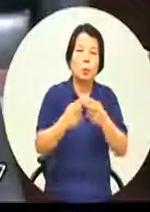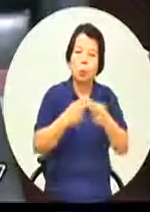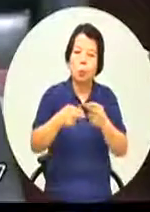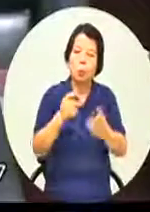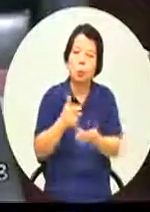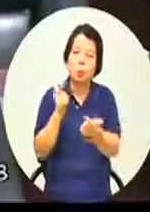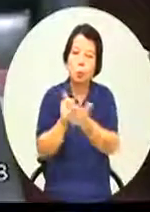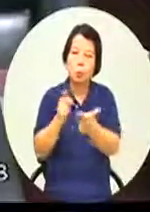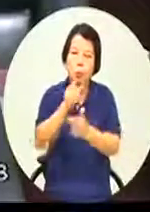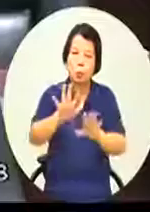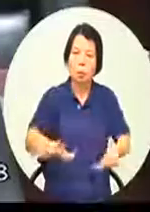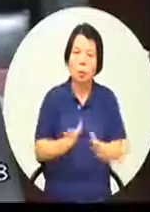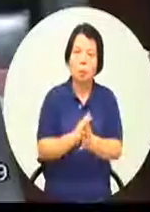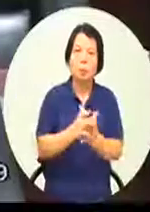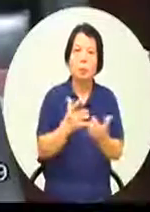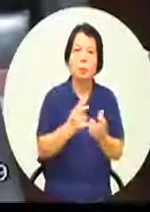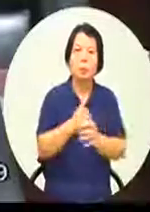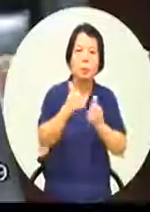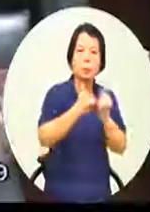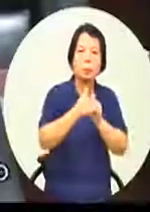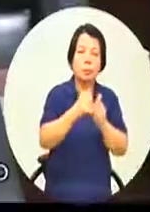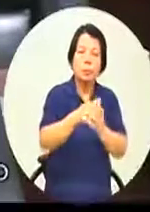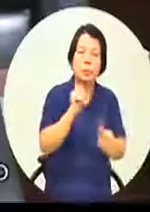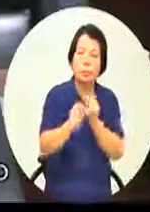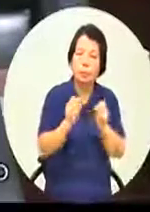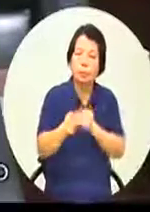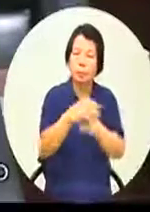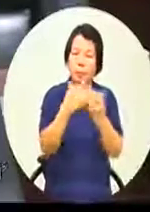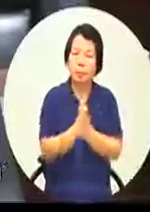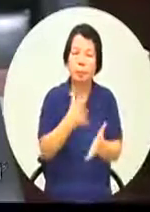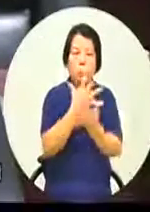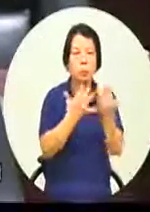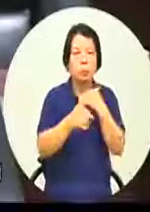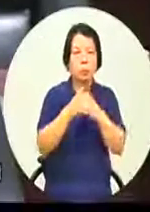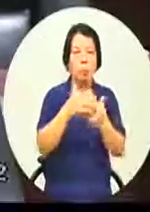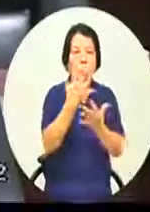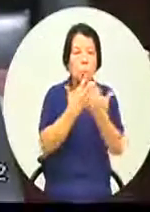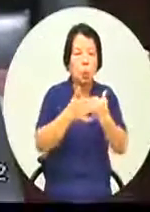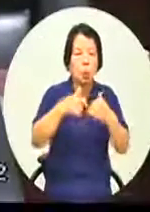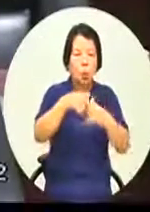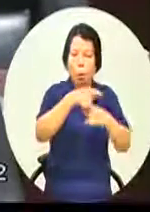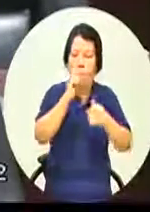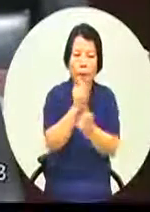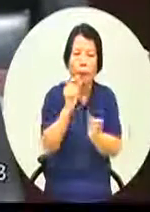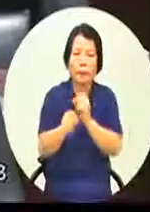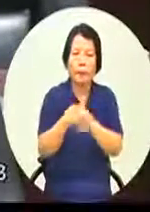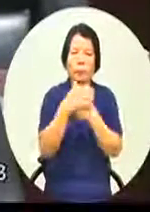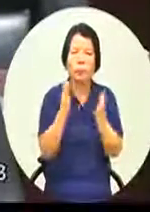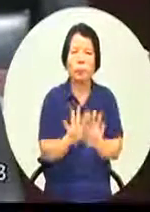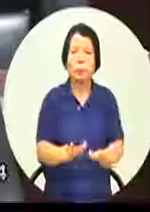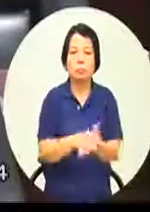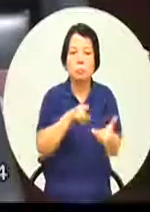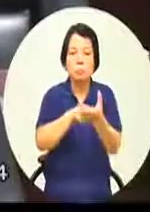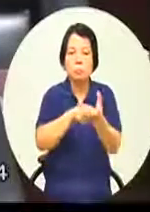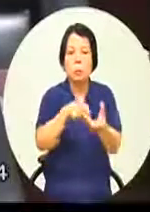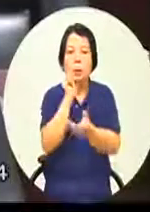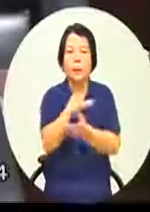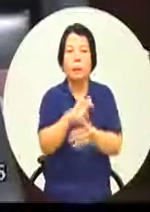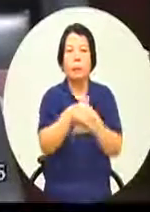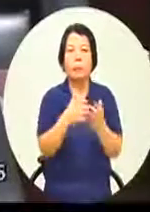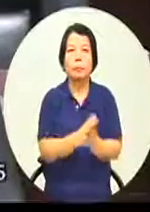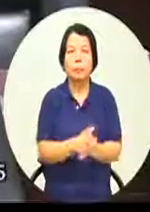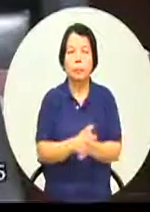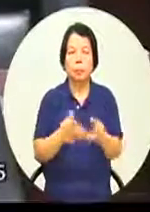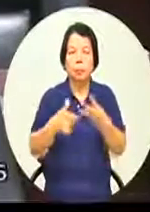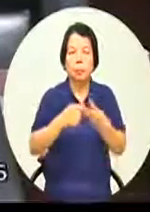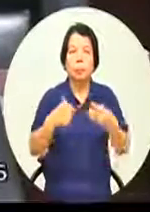的消费者的心态？现在消费者大家都上网购买。大家都智慧型手机，所以我在上个会期就一直提到，我们如何